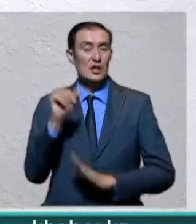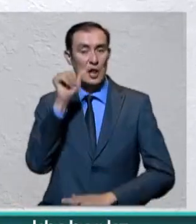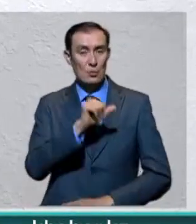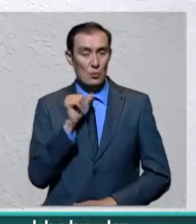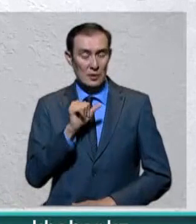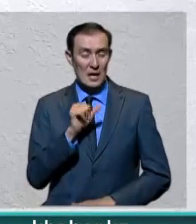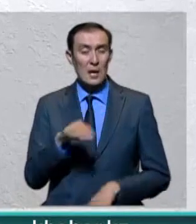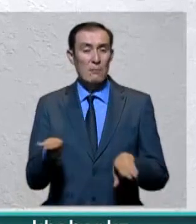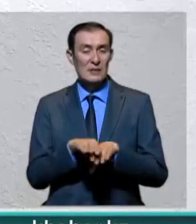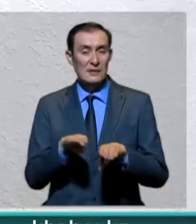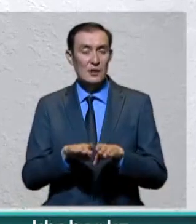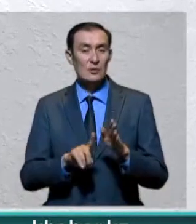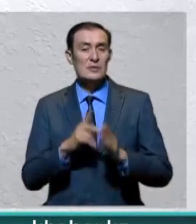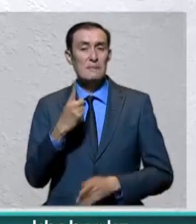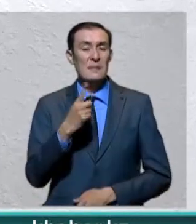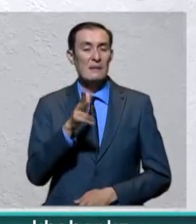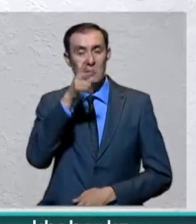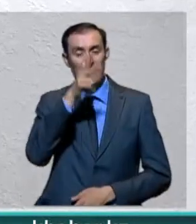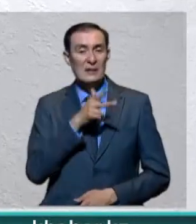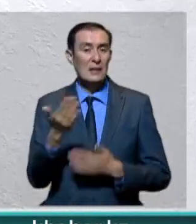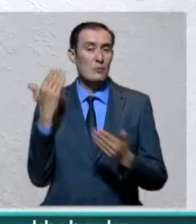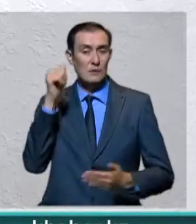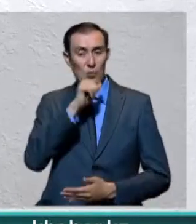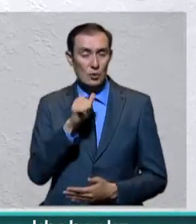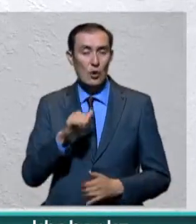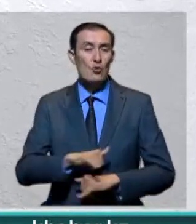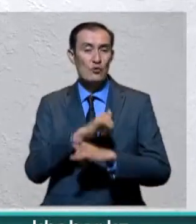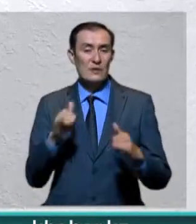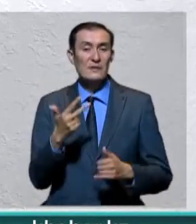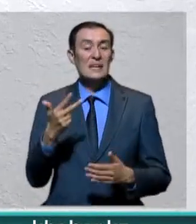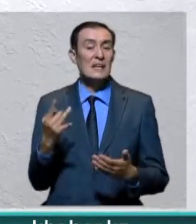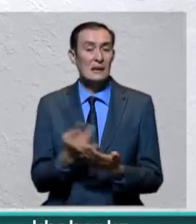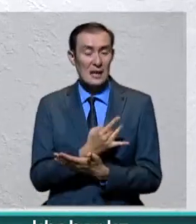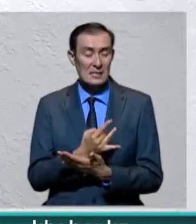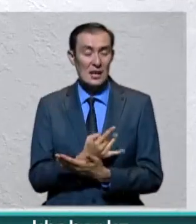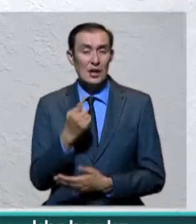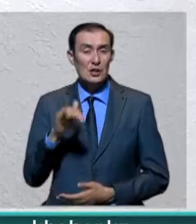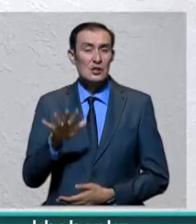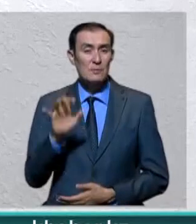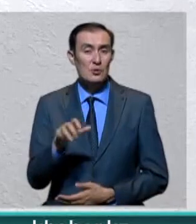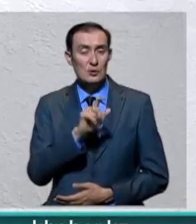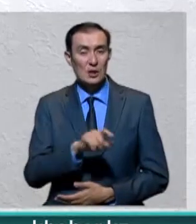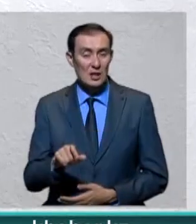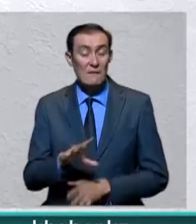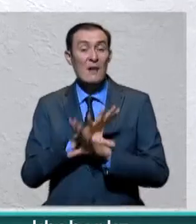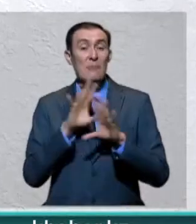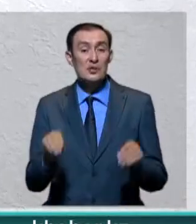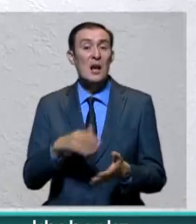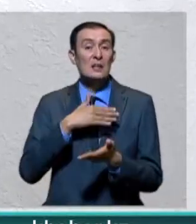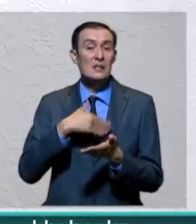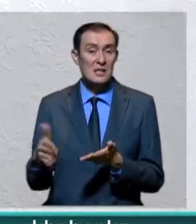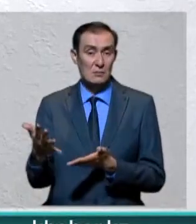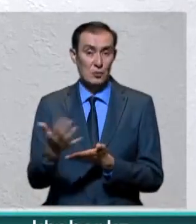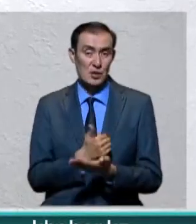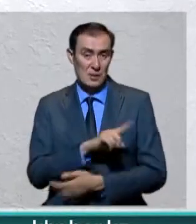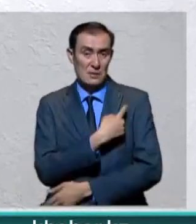в сравнении с первым кварталом прошлого года эта цифра выросла в 3 раза полторы тысячи граждан и вовсе отказались от получения